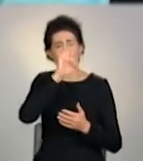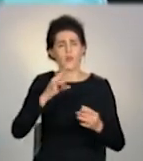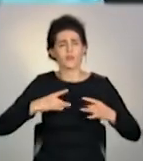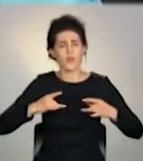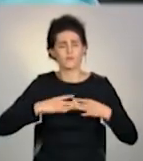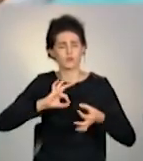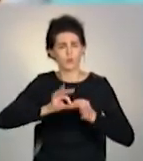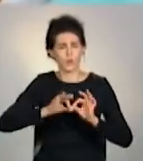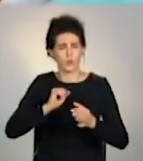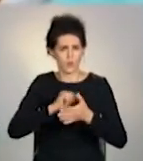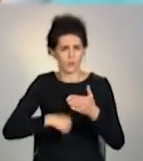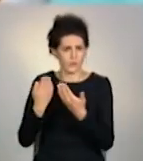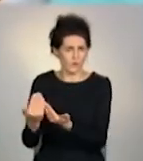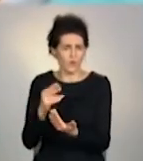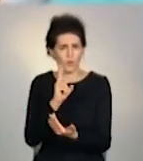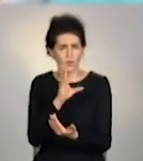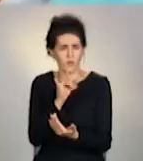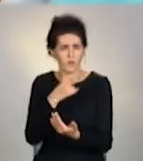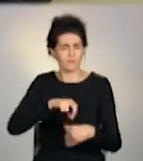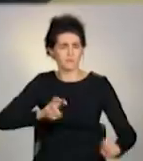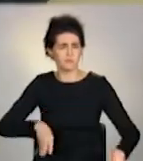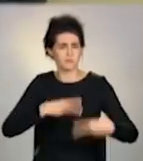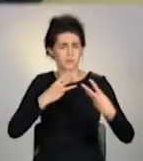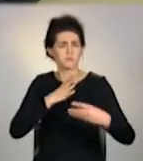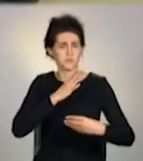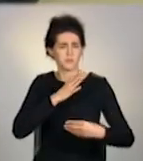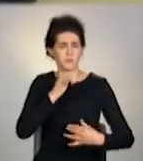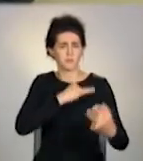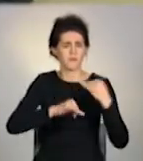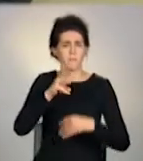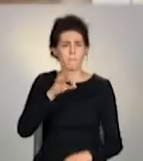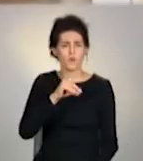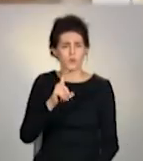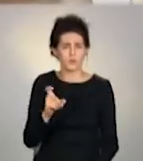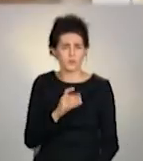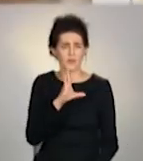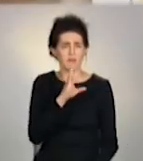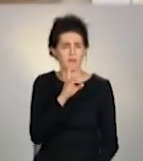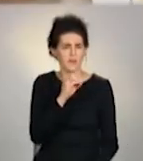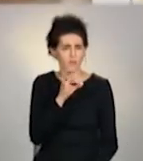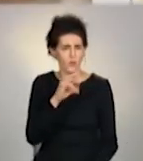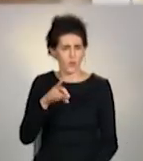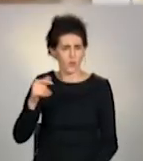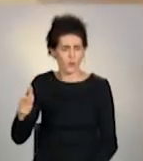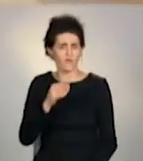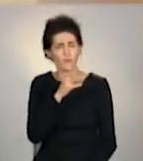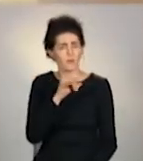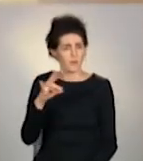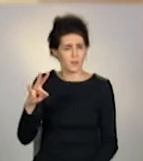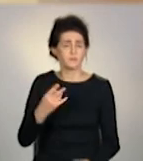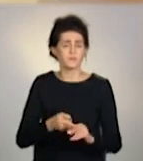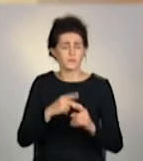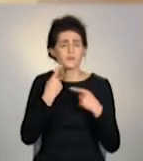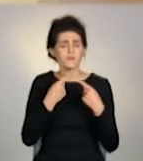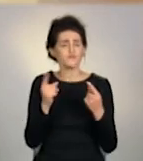ускладнень від ковіду під час прямої трансляції відповідав експерт МОЗ, невролог Юрій Фломін. В частини пацієнтів є